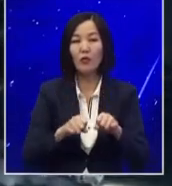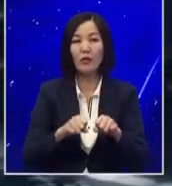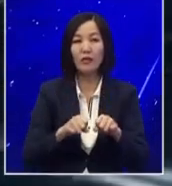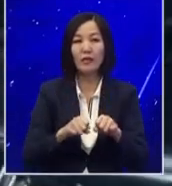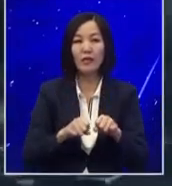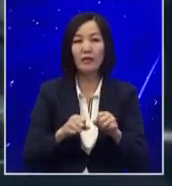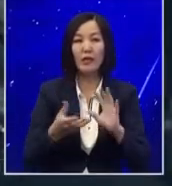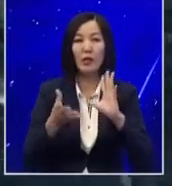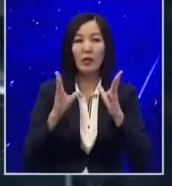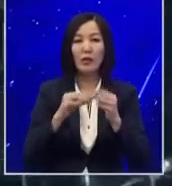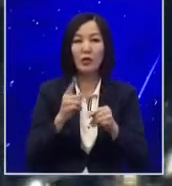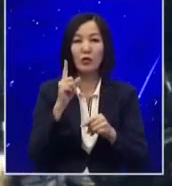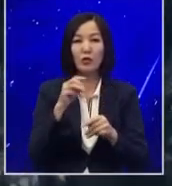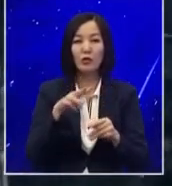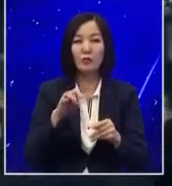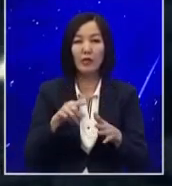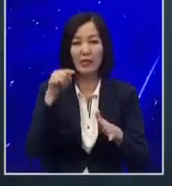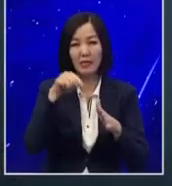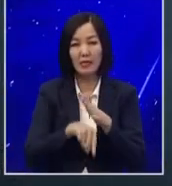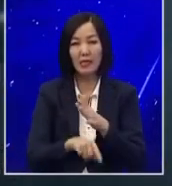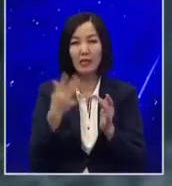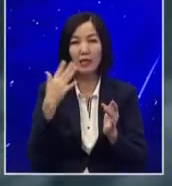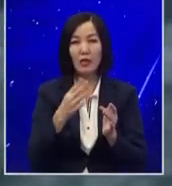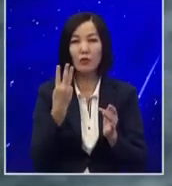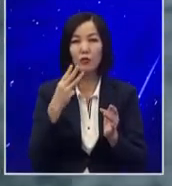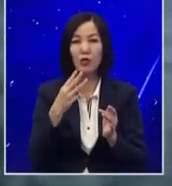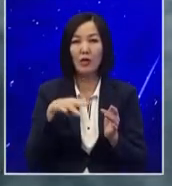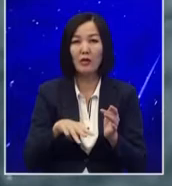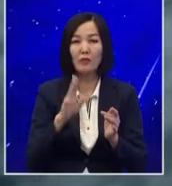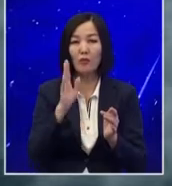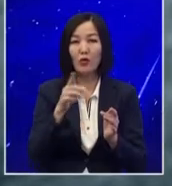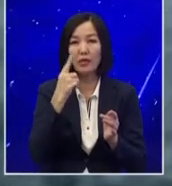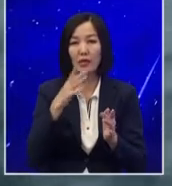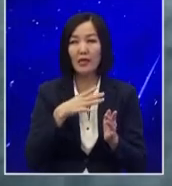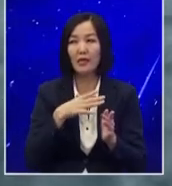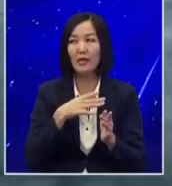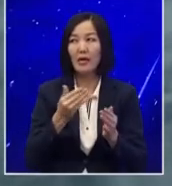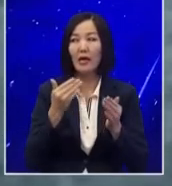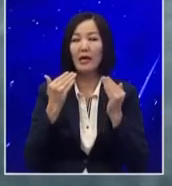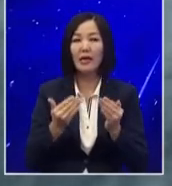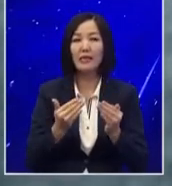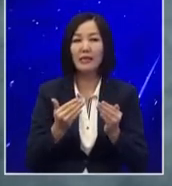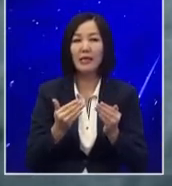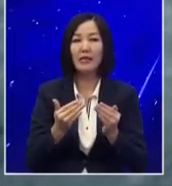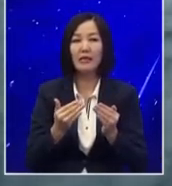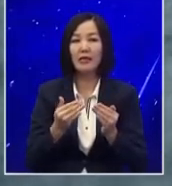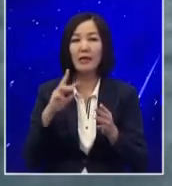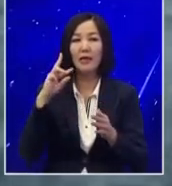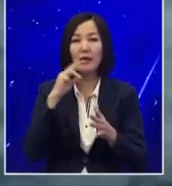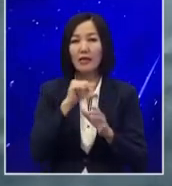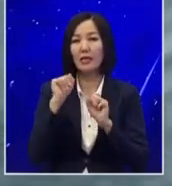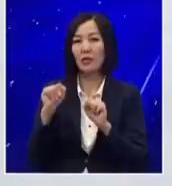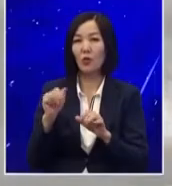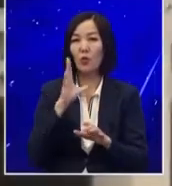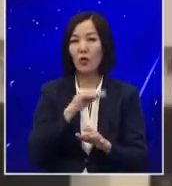түнектерінің ені кемінде 100 метр және тереңдігі 50 шақырым болатынын айтады. Олар елді мекендерді радиация мен метеориттерден қорғайды.